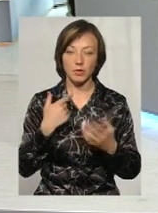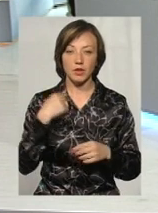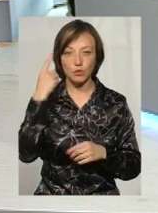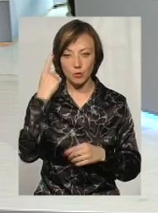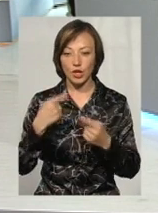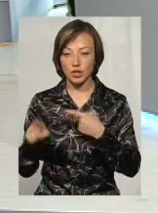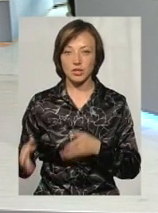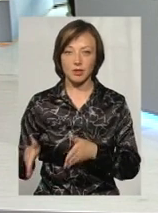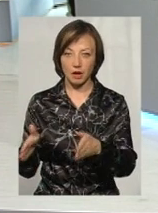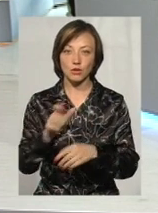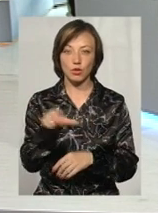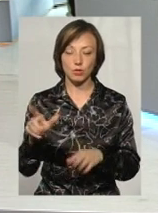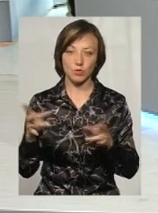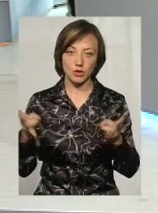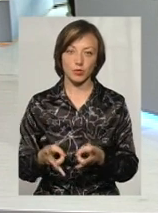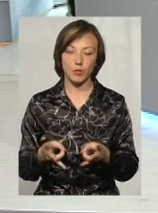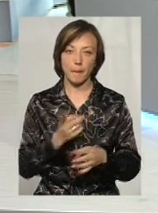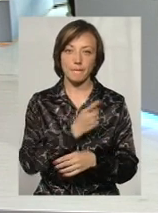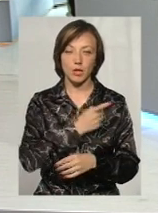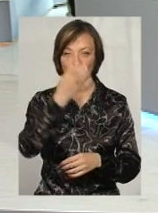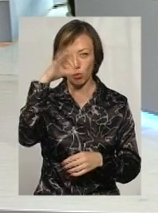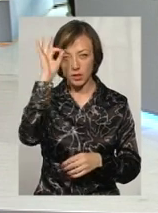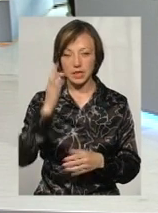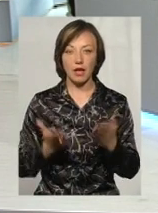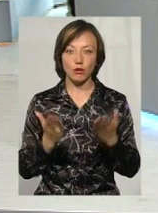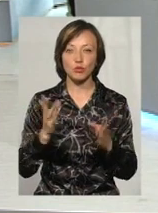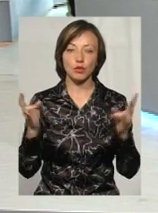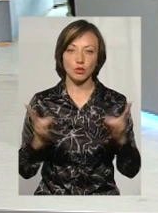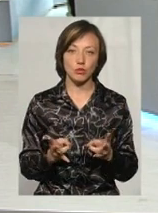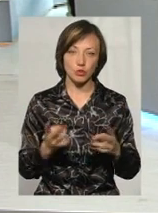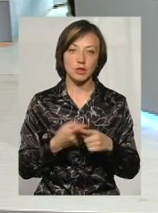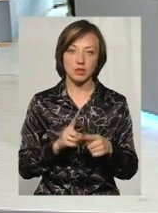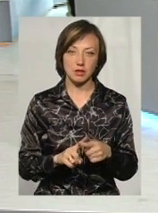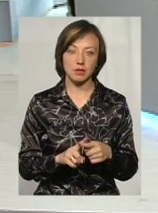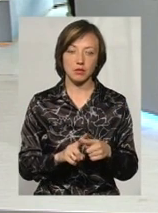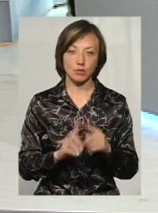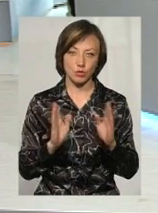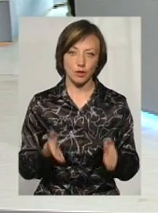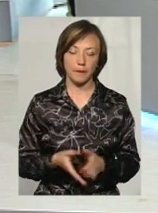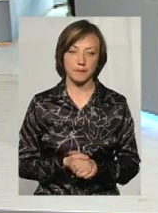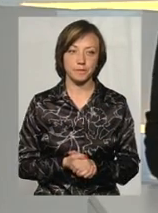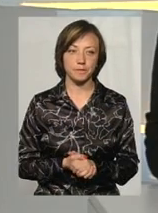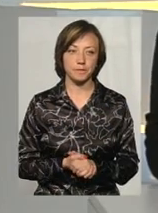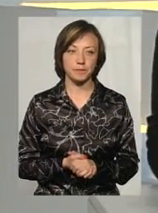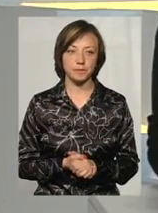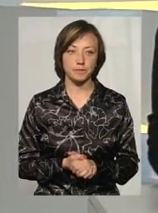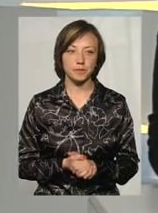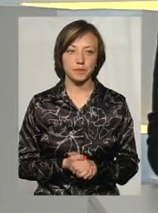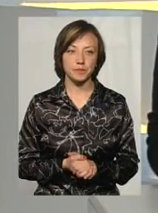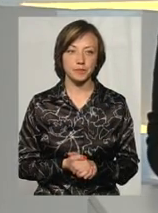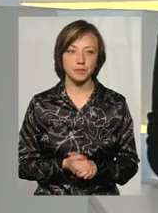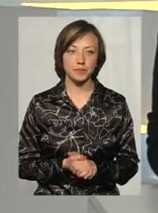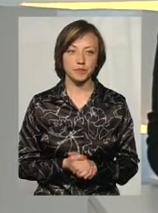на інших трасах аналогічно люди будуть потребувати патрульної поліції, і якщо вони потребують, то це буде. Дякую, пане Роман. Пане